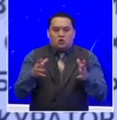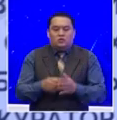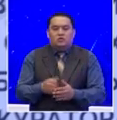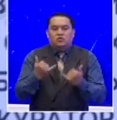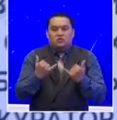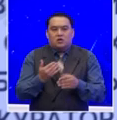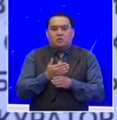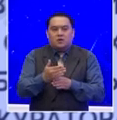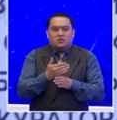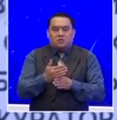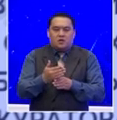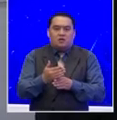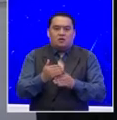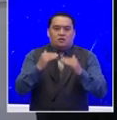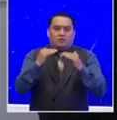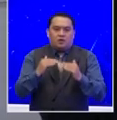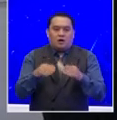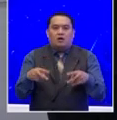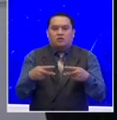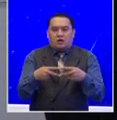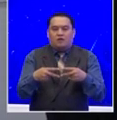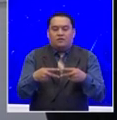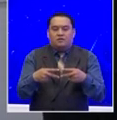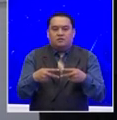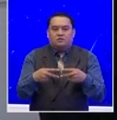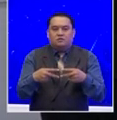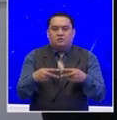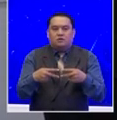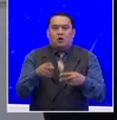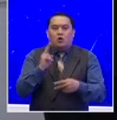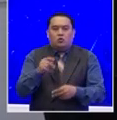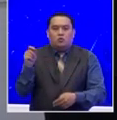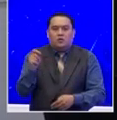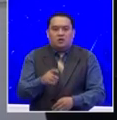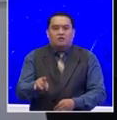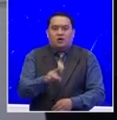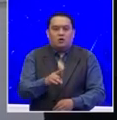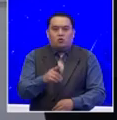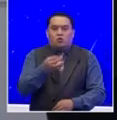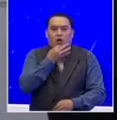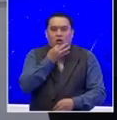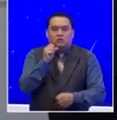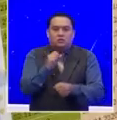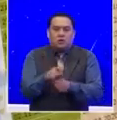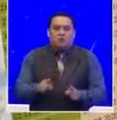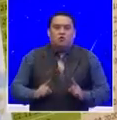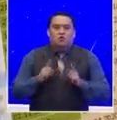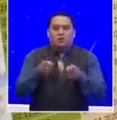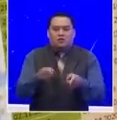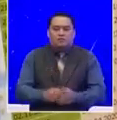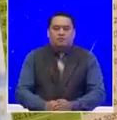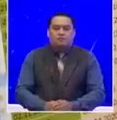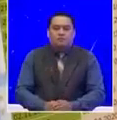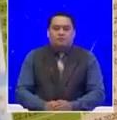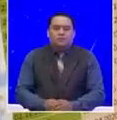Сейчас поочередно. Как бы у всех сейчас же рейтинги одинаковые. И кто приехал в этот район, кто стоит раньше, тому и заказ поступает. Однако со